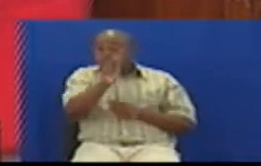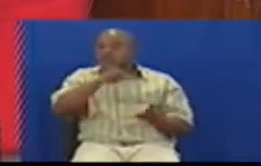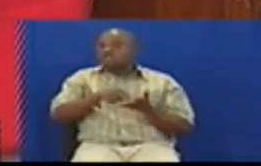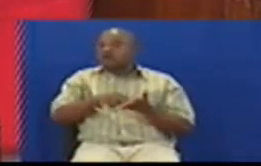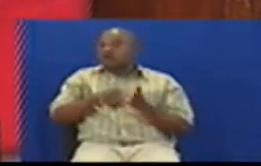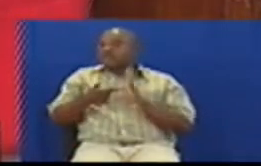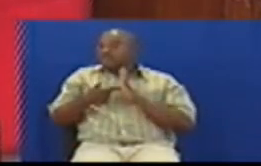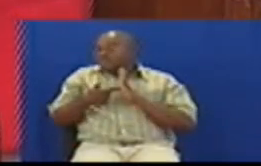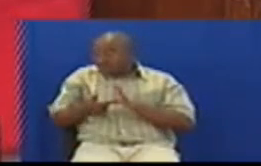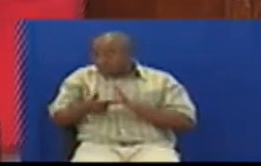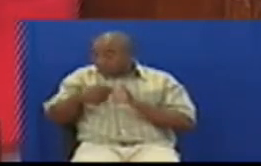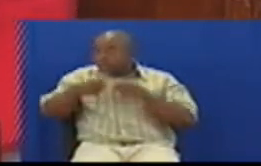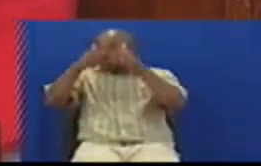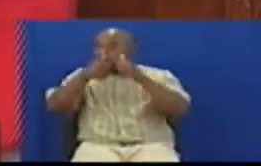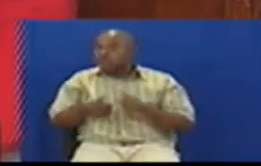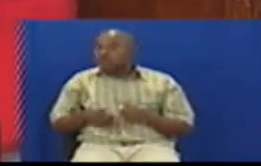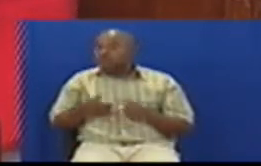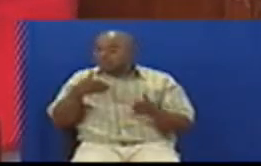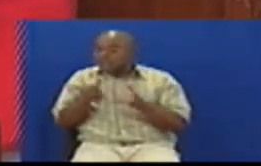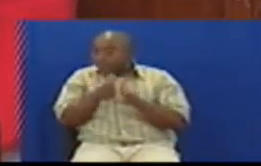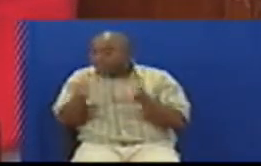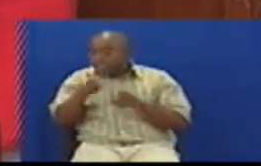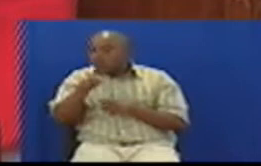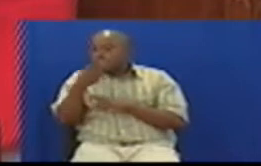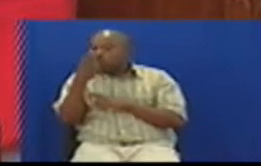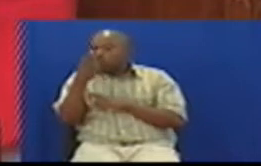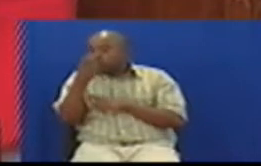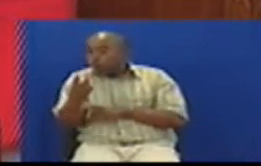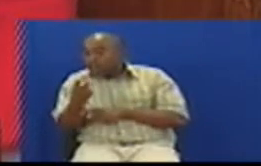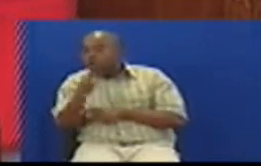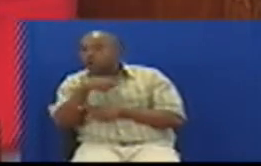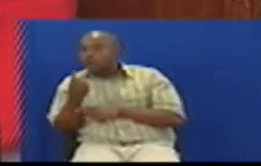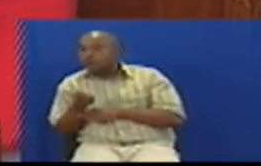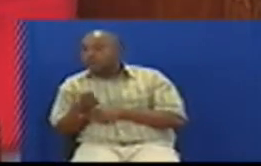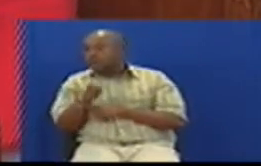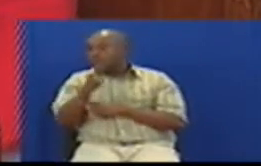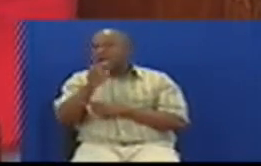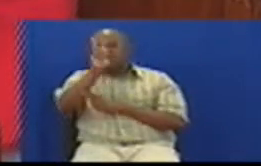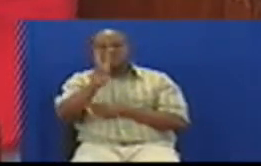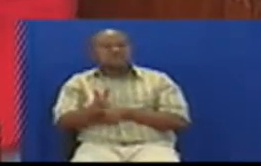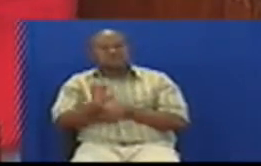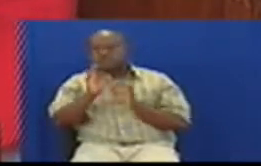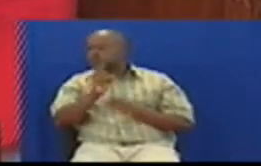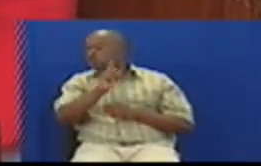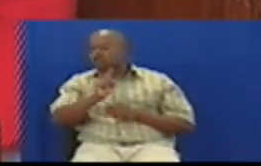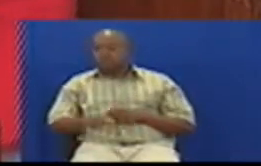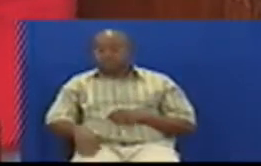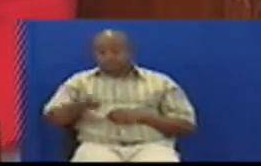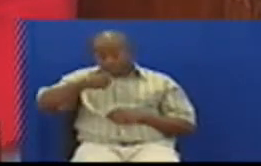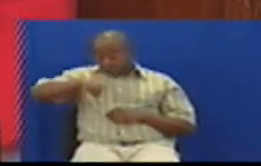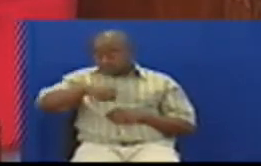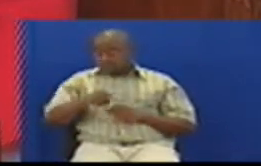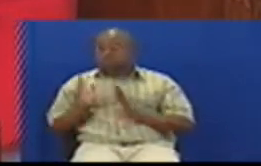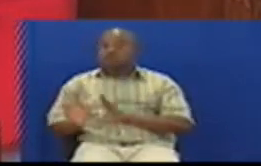kama watu watatu wasingekatwa miguu. Hawa wote ni waendelezo wanaopanga wazetu. Sisi tunapanga kwenda